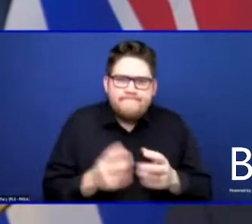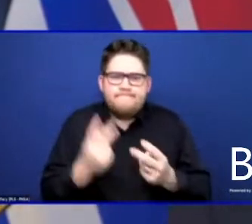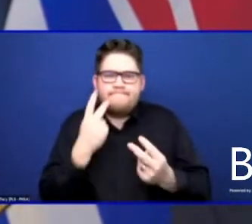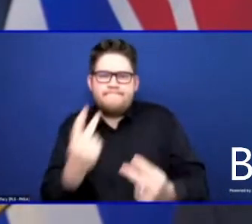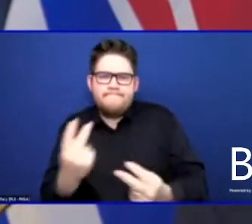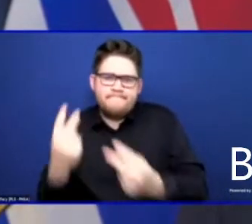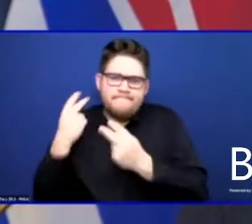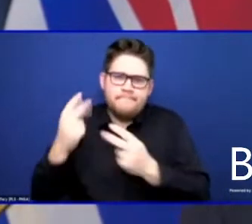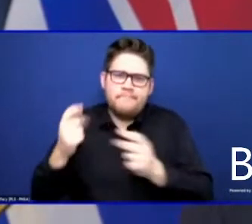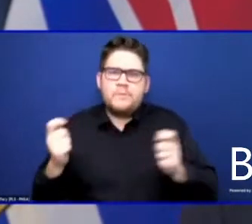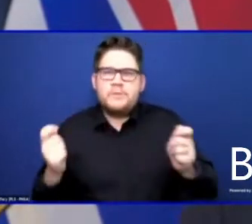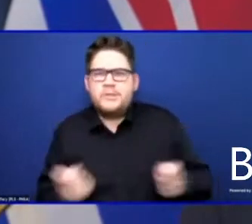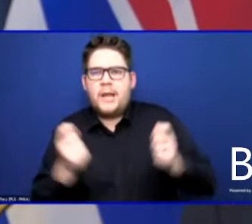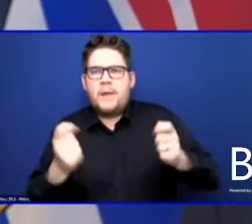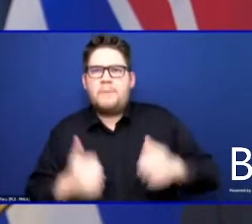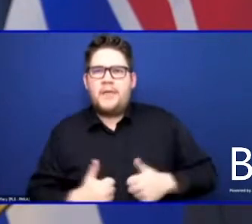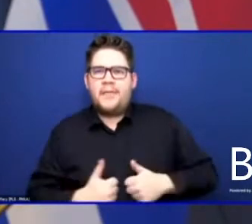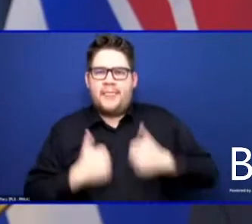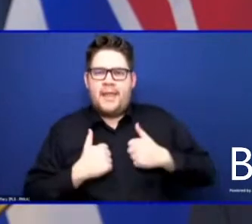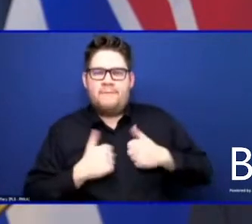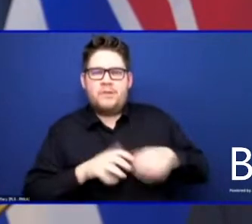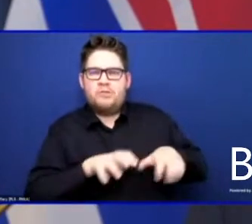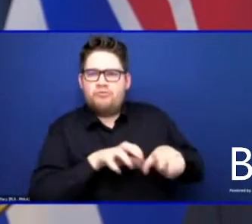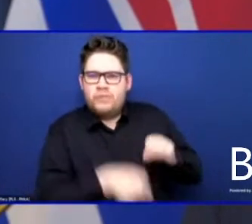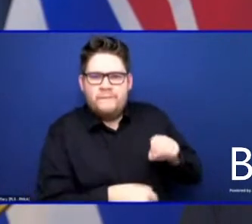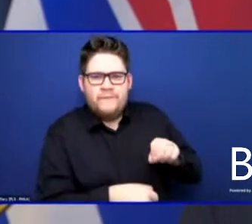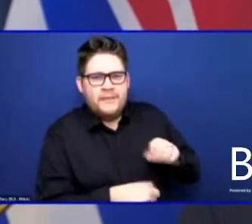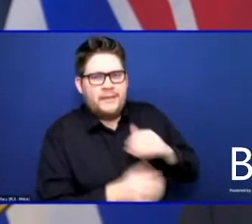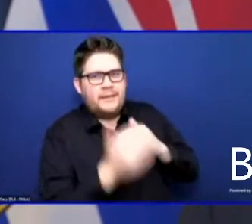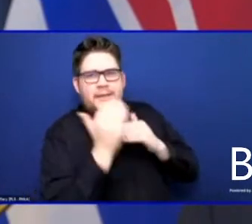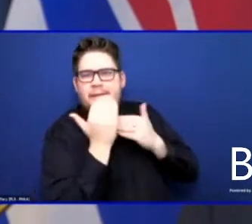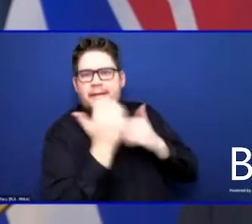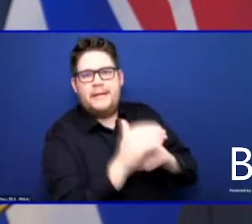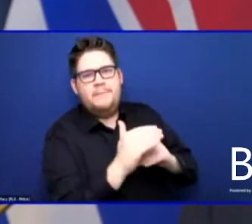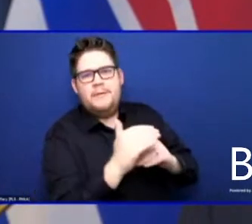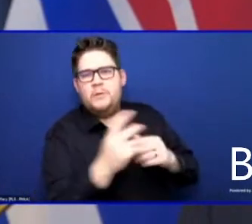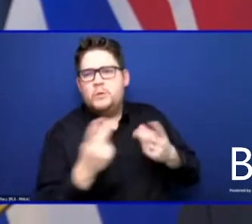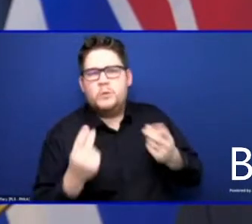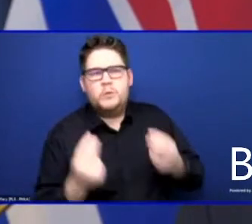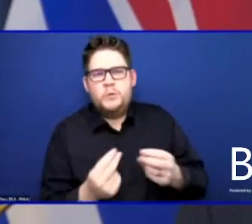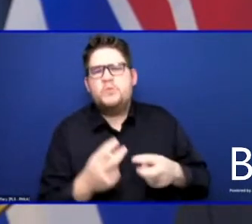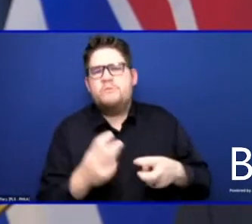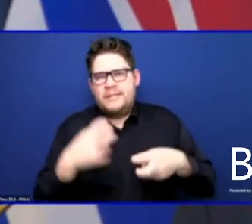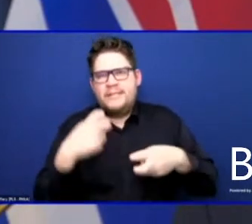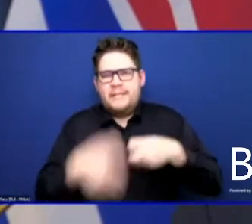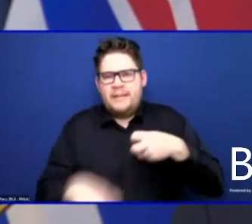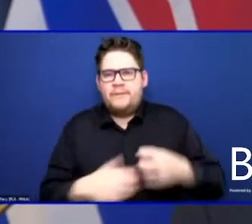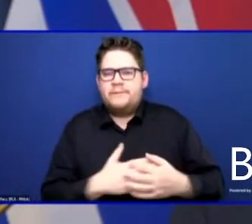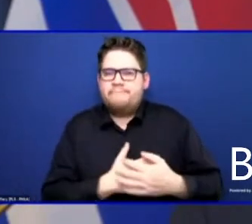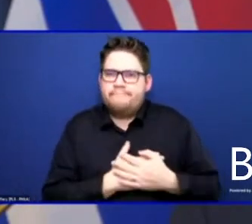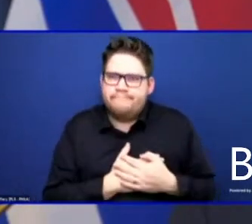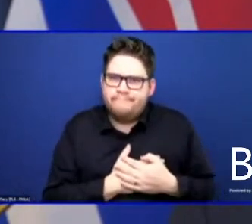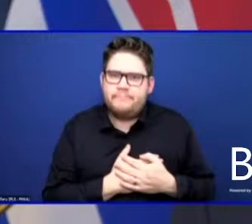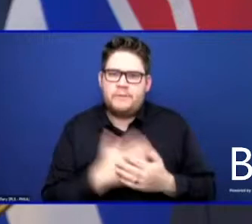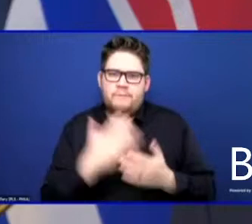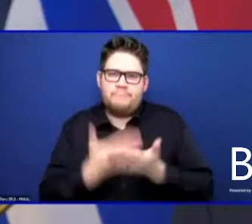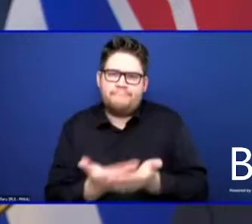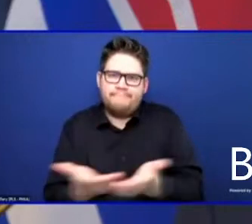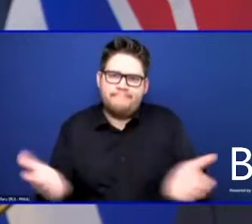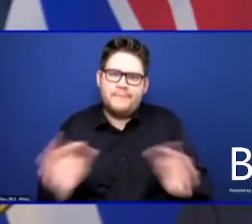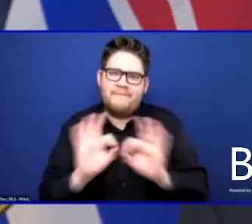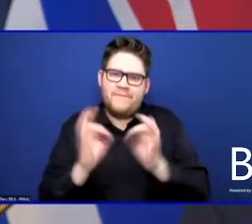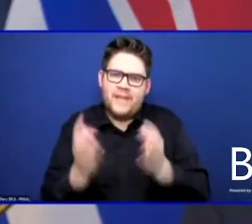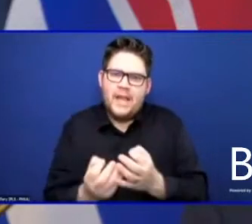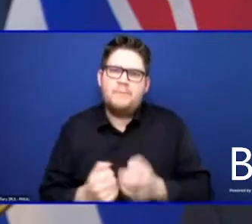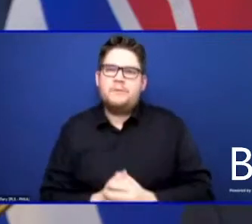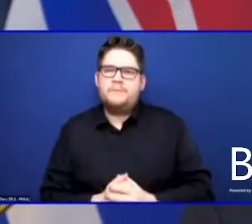们的 grieve 节目 about the ones 我 we've 再 lost. 汇报 It's 一 a 下 difficult 在过去 time. We're 24 with 小 all 时 of 里 those 边 families 也是4位数 and 新 caregivers 增 today. 1205 I 人 wanted 那么 to 本